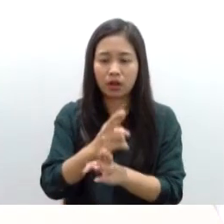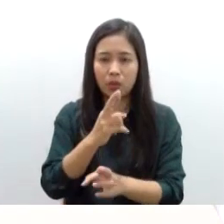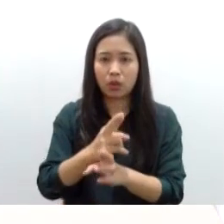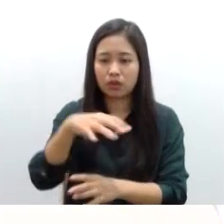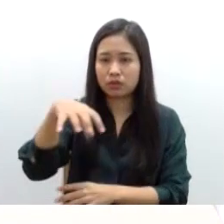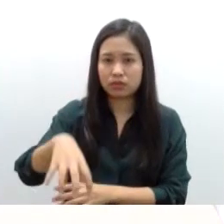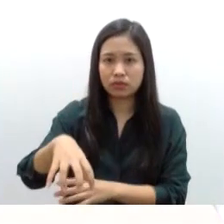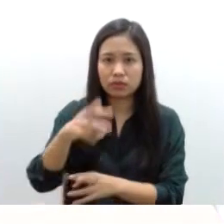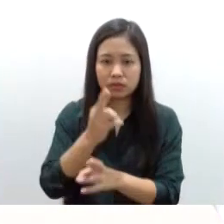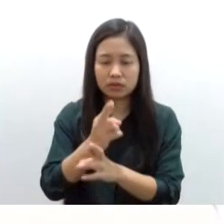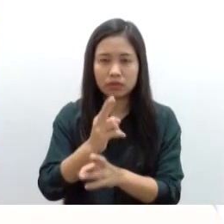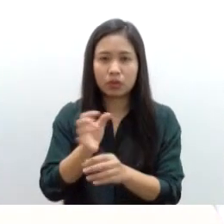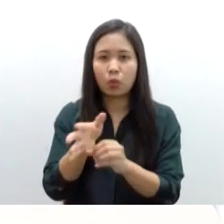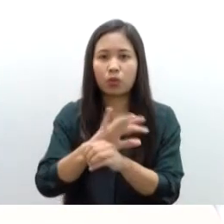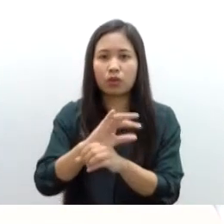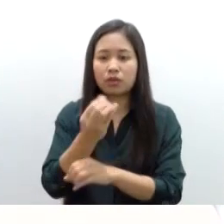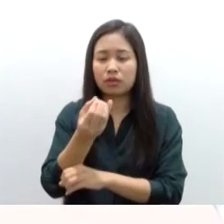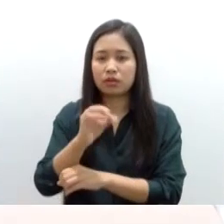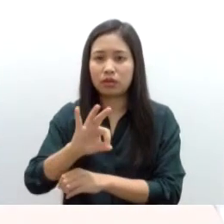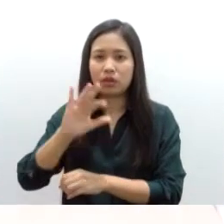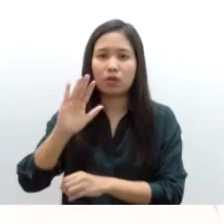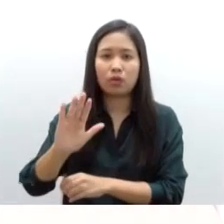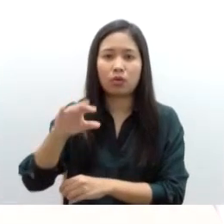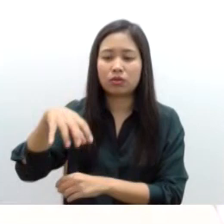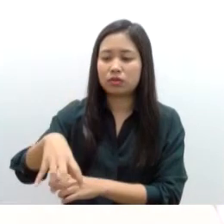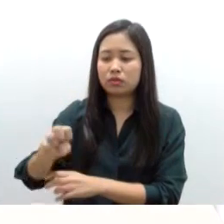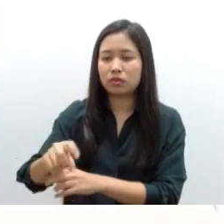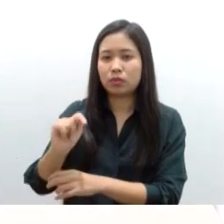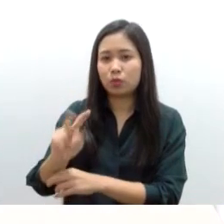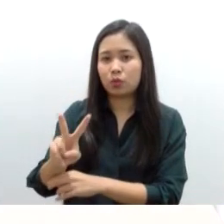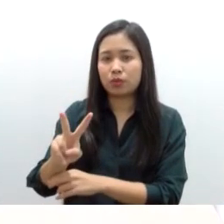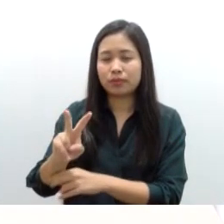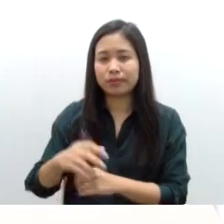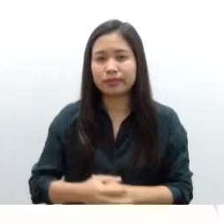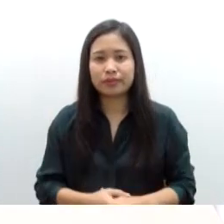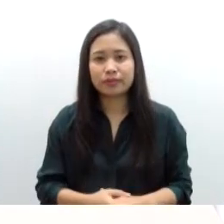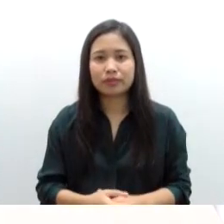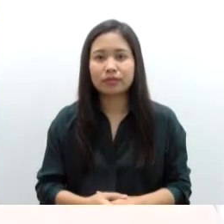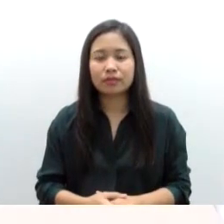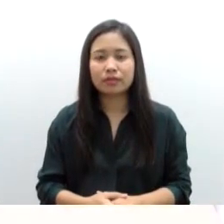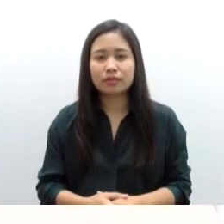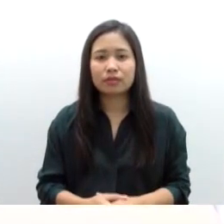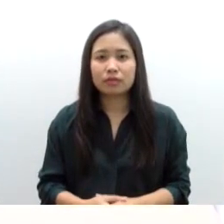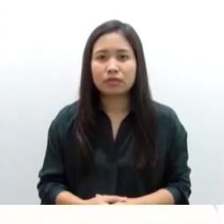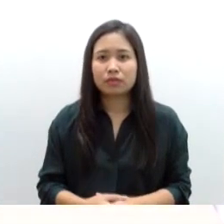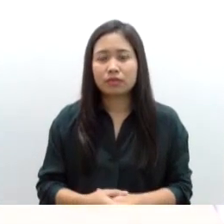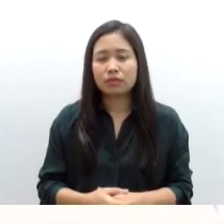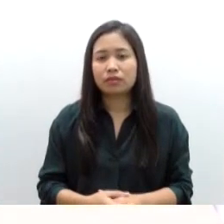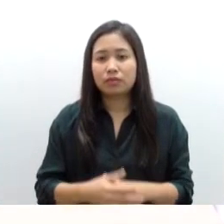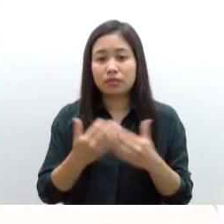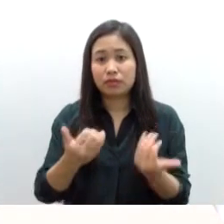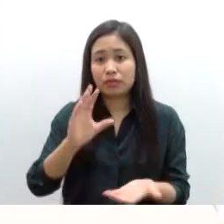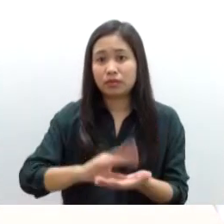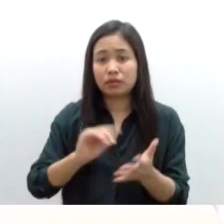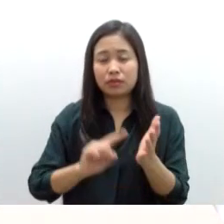านการณ์โควิด-19 ของสำนักงานคณะกรรมการการศึกษาขั้นพื้นฐานครับในส่วนของข้อมูลแร